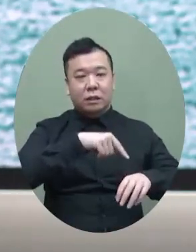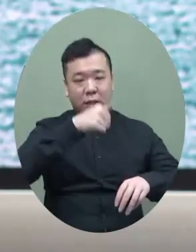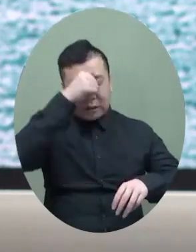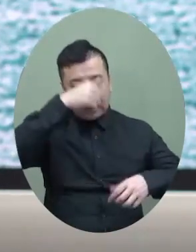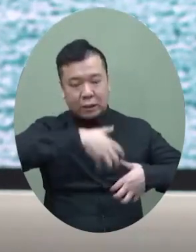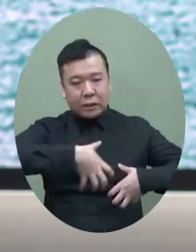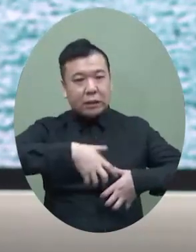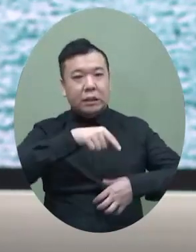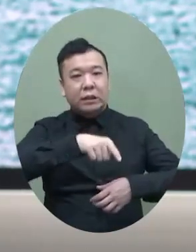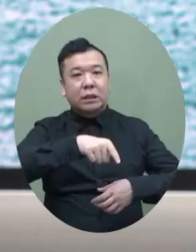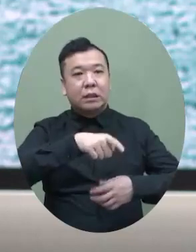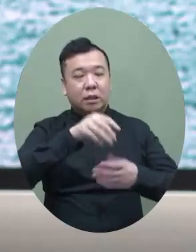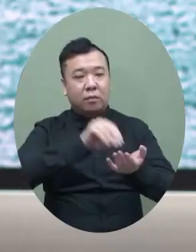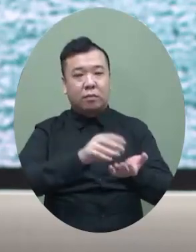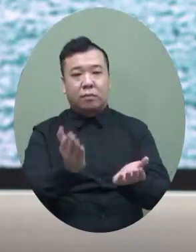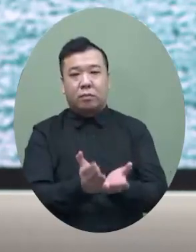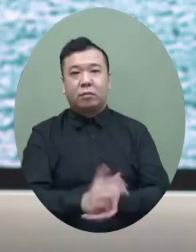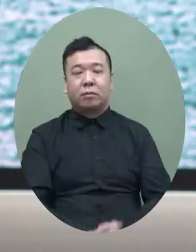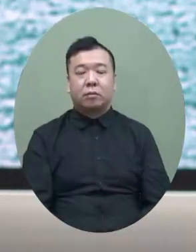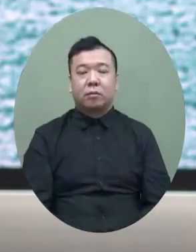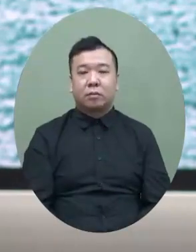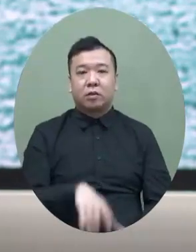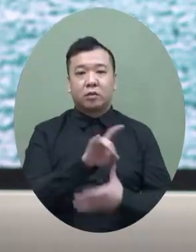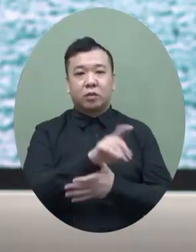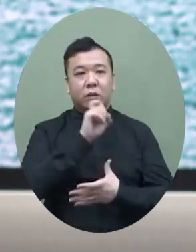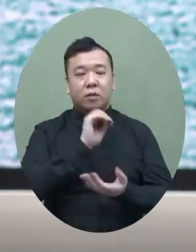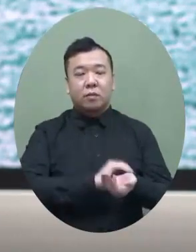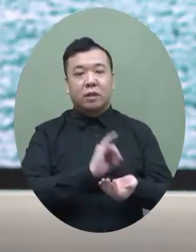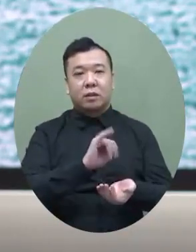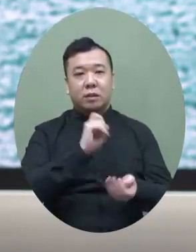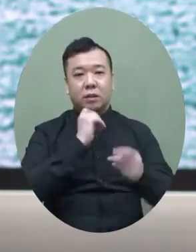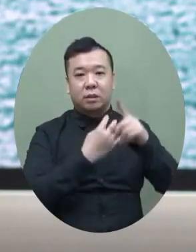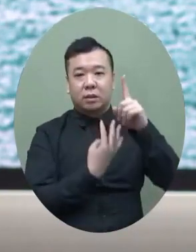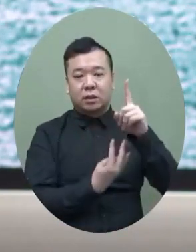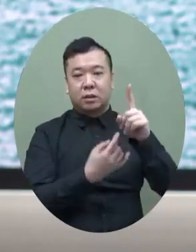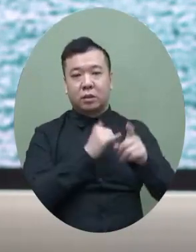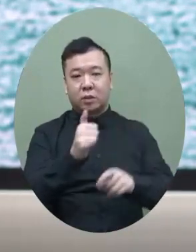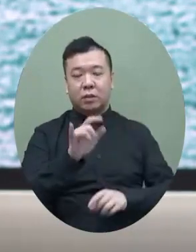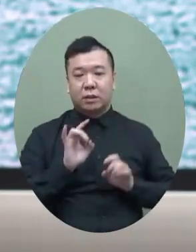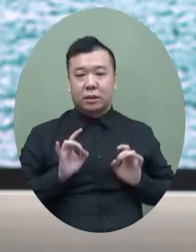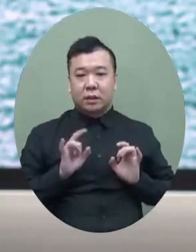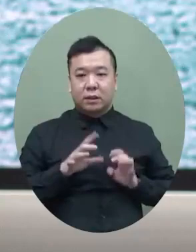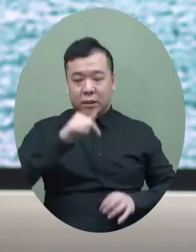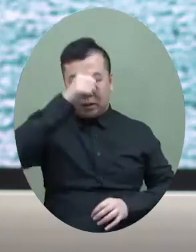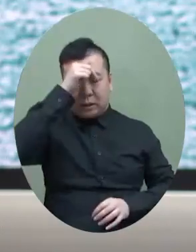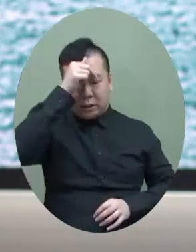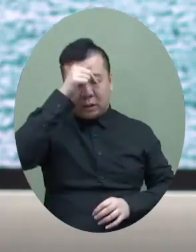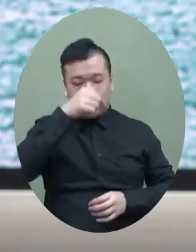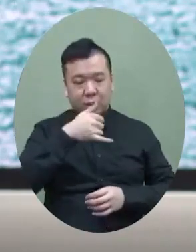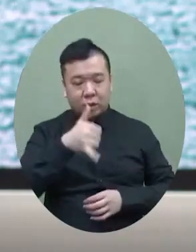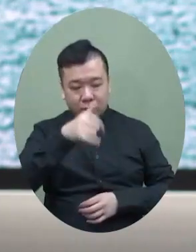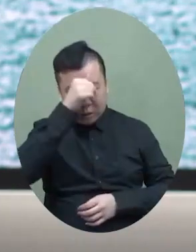放射師係初步確診嘅。咁佢早前就唔舒服啦，喺1月4日呢去私家診所嗰度求